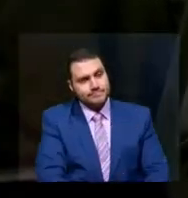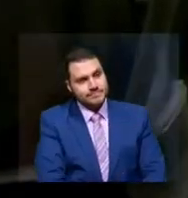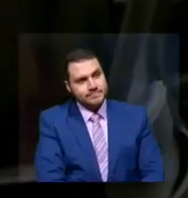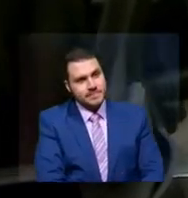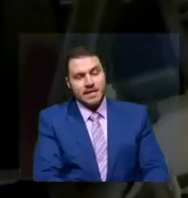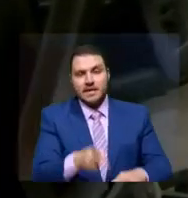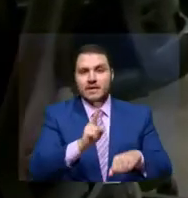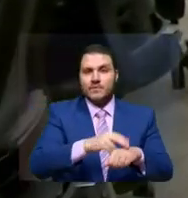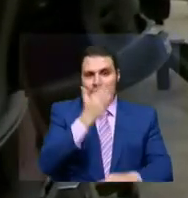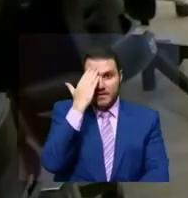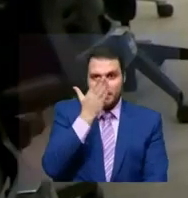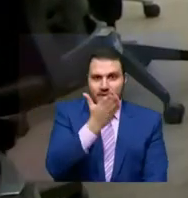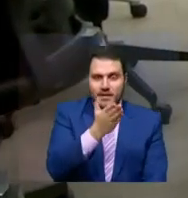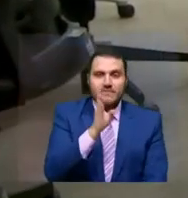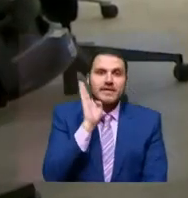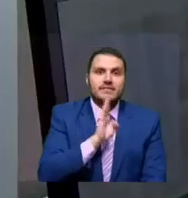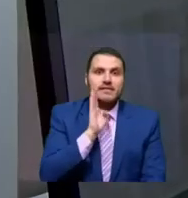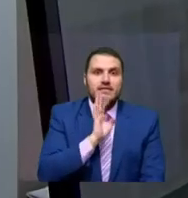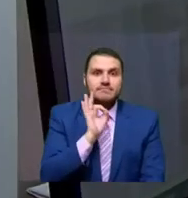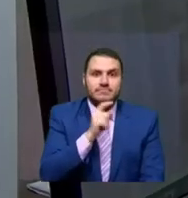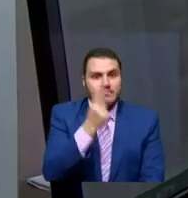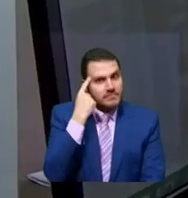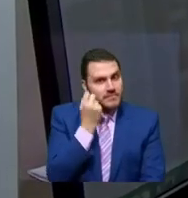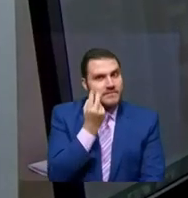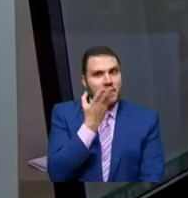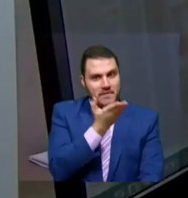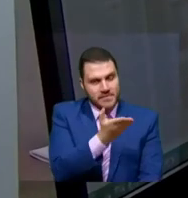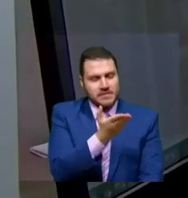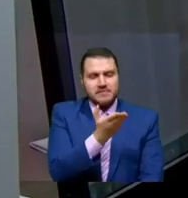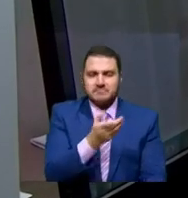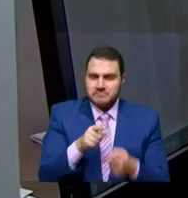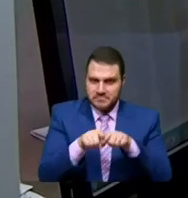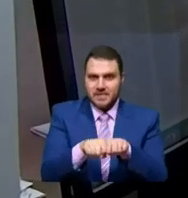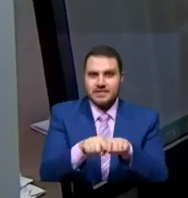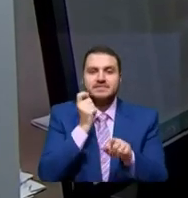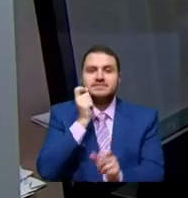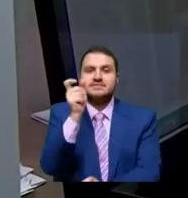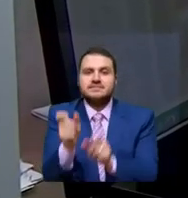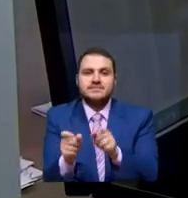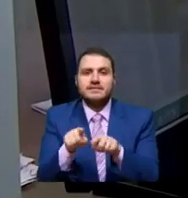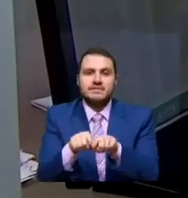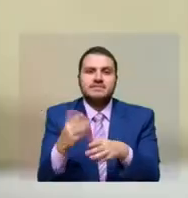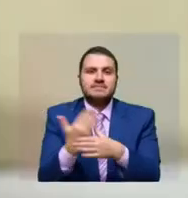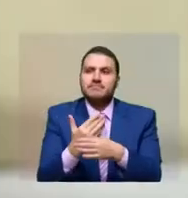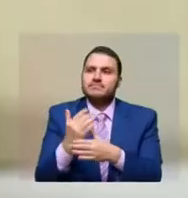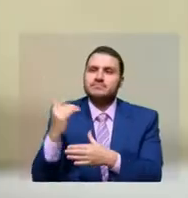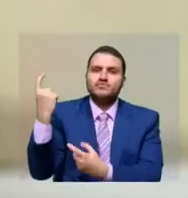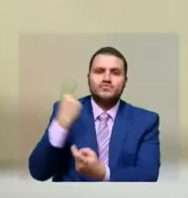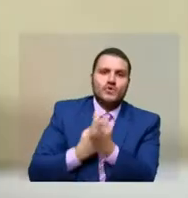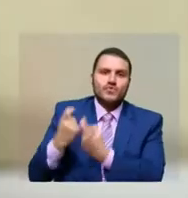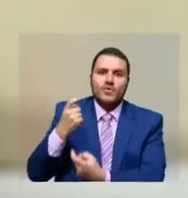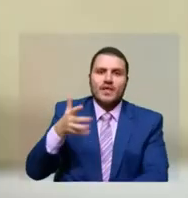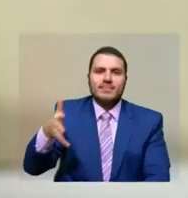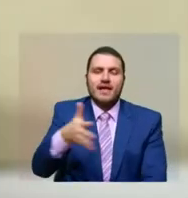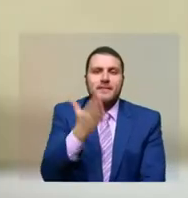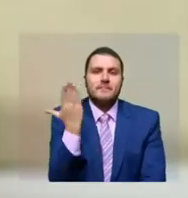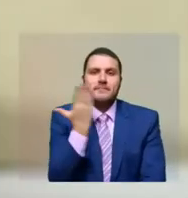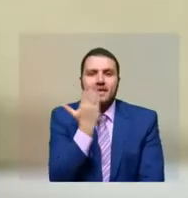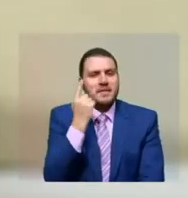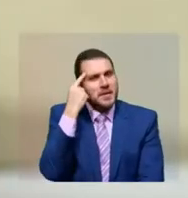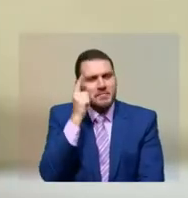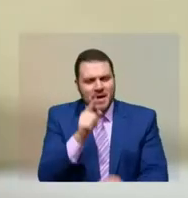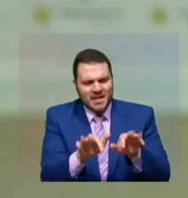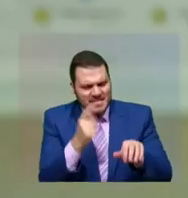وللتعليم نصيب من هذه الجهود الاستثنائية، حيث خصص المركز فريقا خاصا للرد على استفسارات الطلبة وأولياء